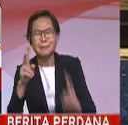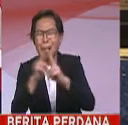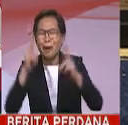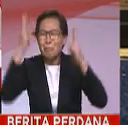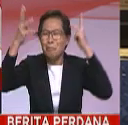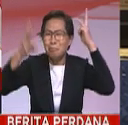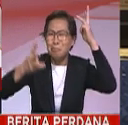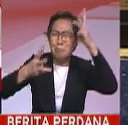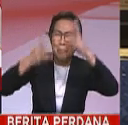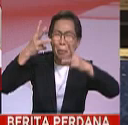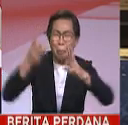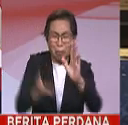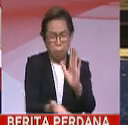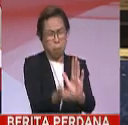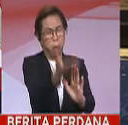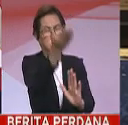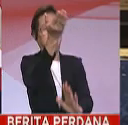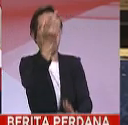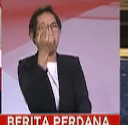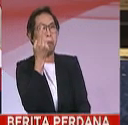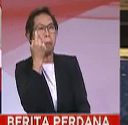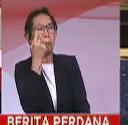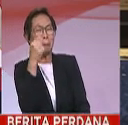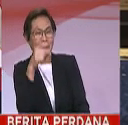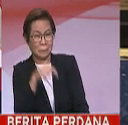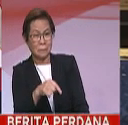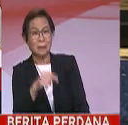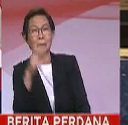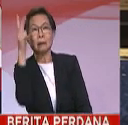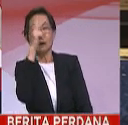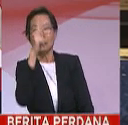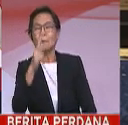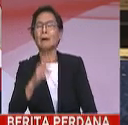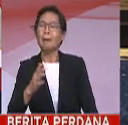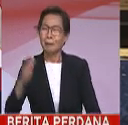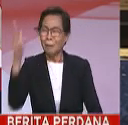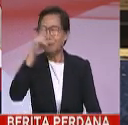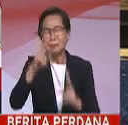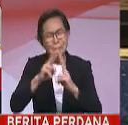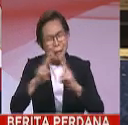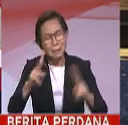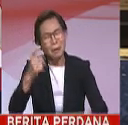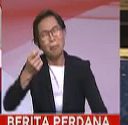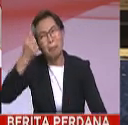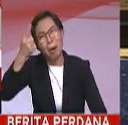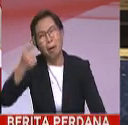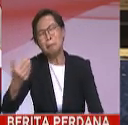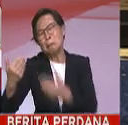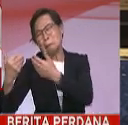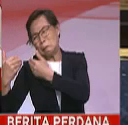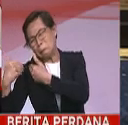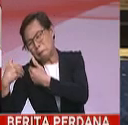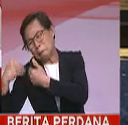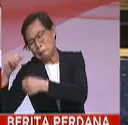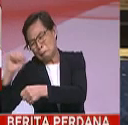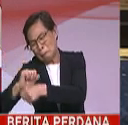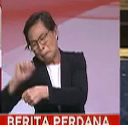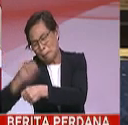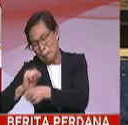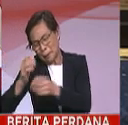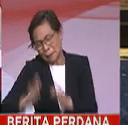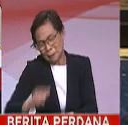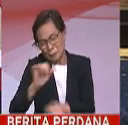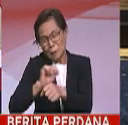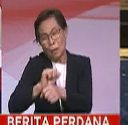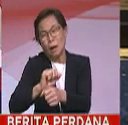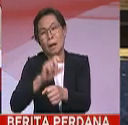peningkatan kes kebelakangan ini. Kerajaan juga sangat memahami beban tugas yang dihadapi oleh